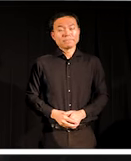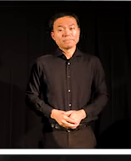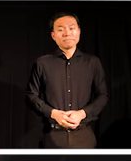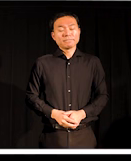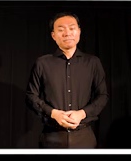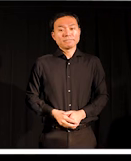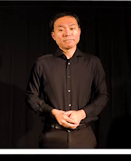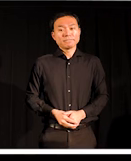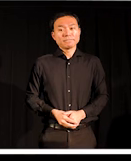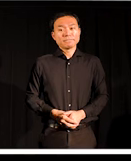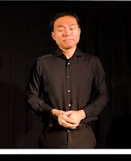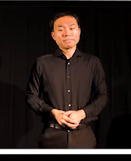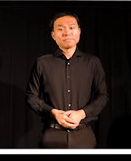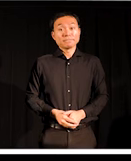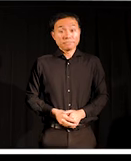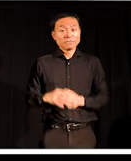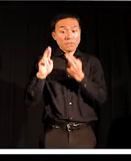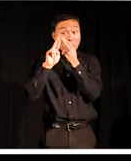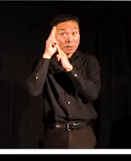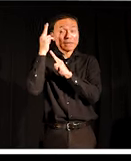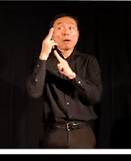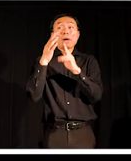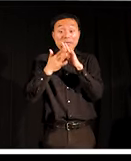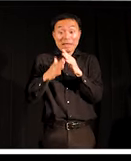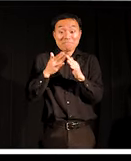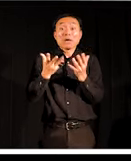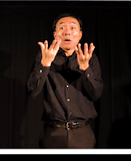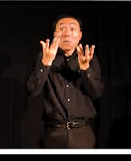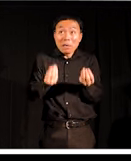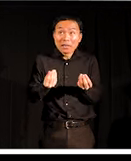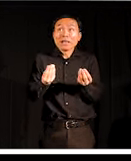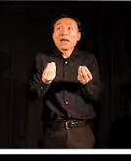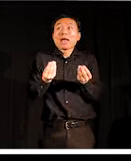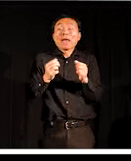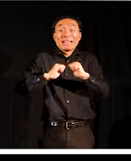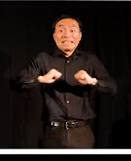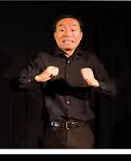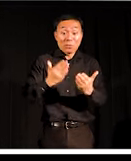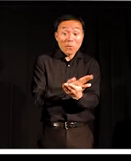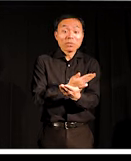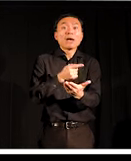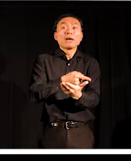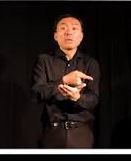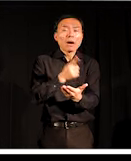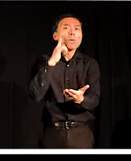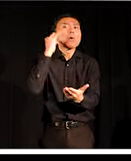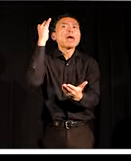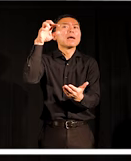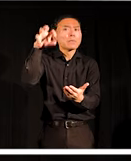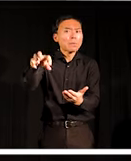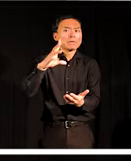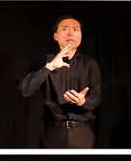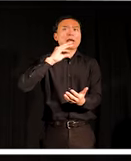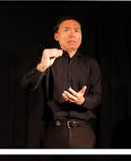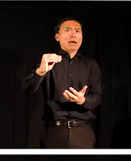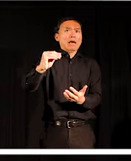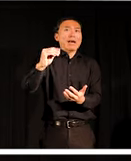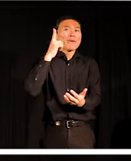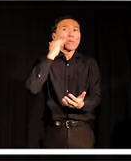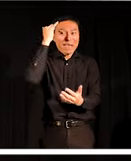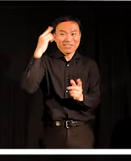ですあの沖縄線が終わって生き残った学童たちはそれぞれ親元へと帰ってきました親と